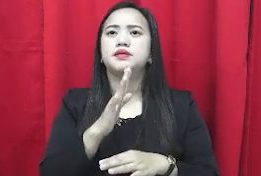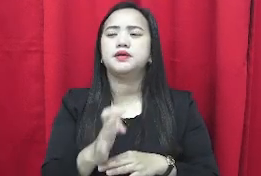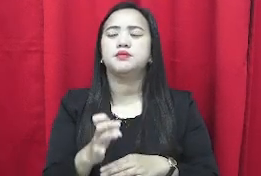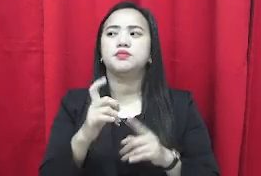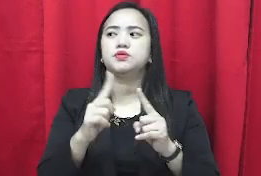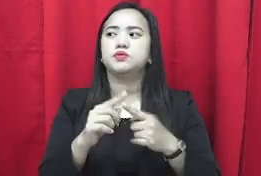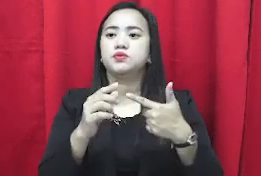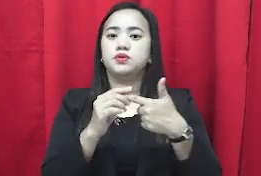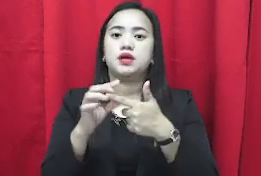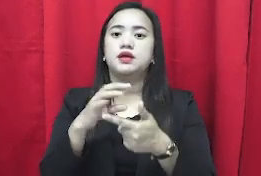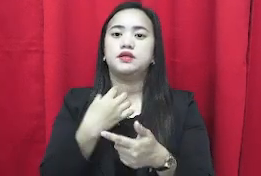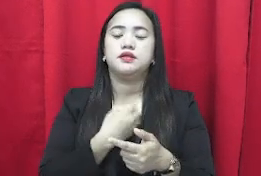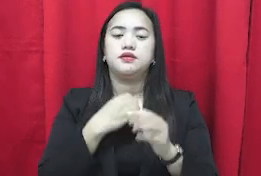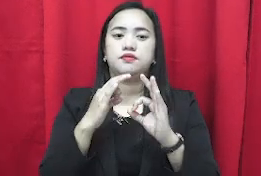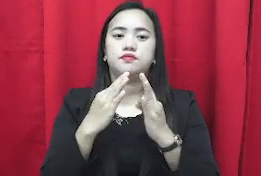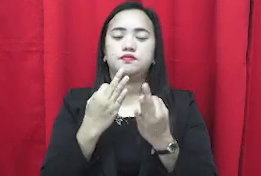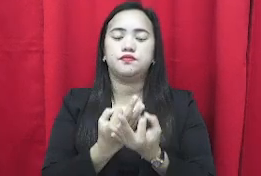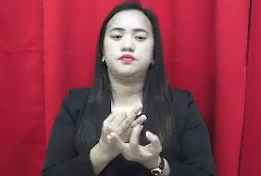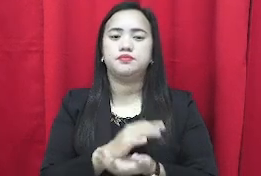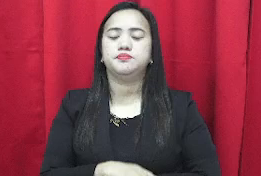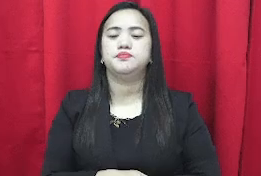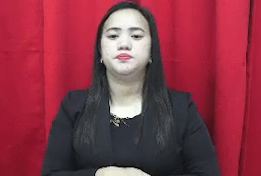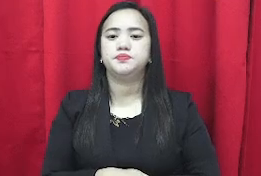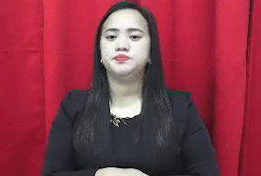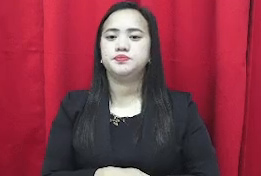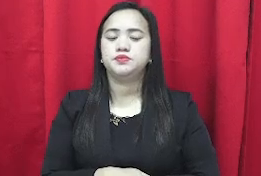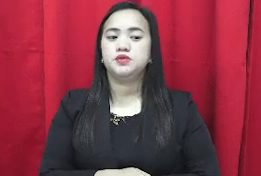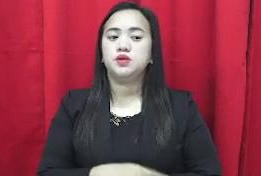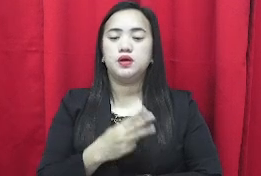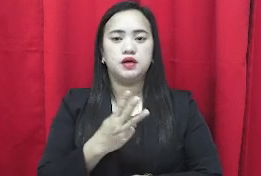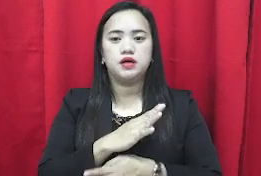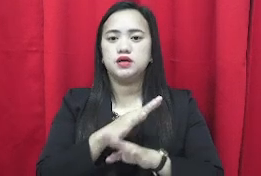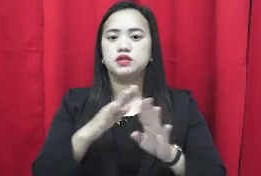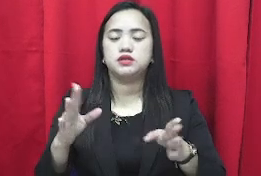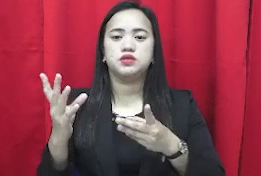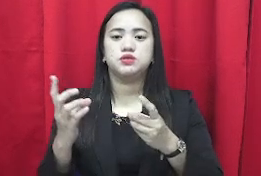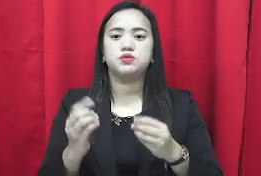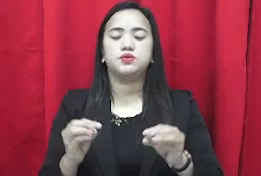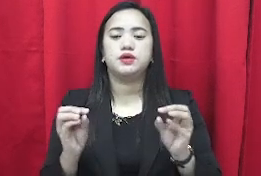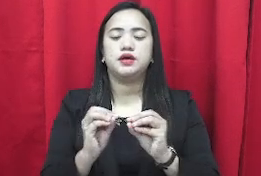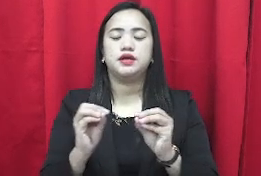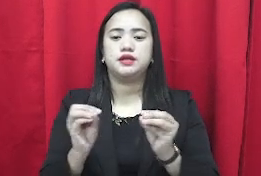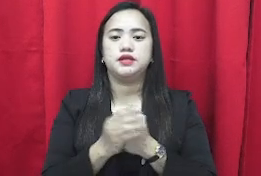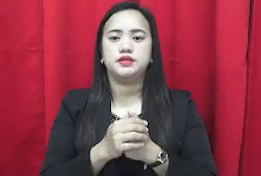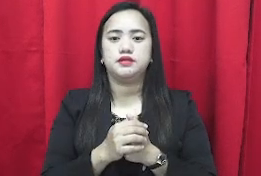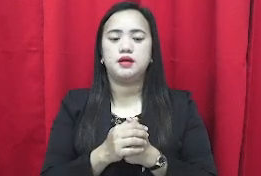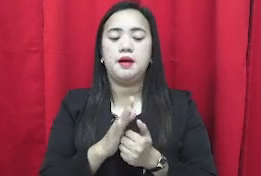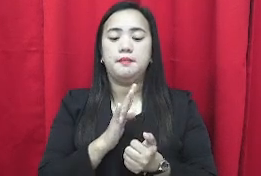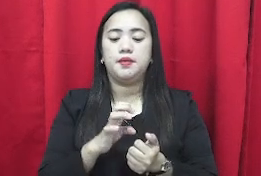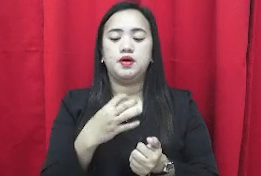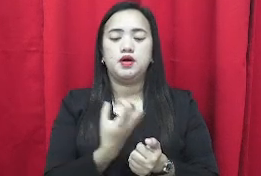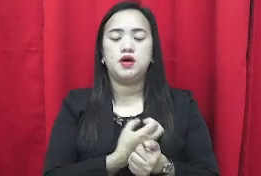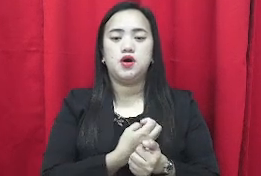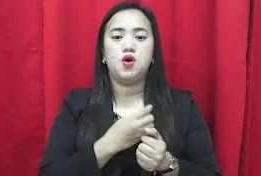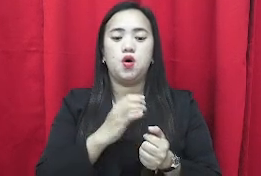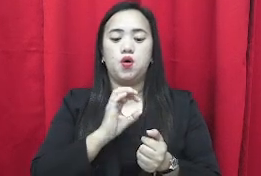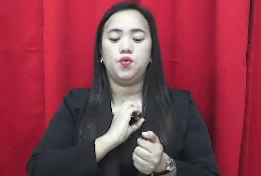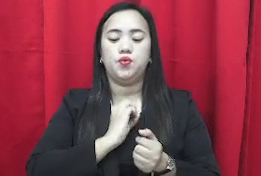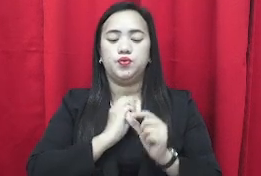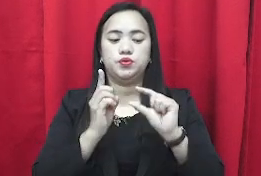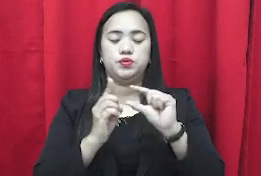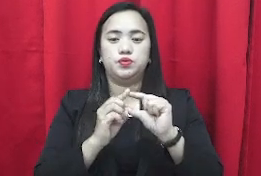just just a quick reminder to all of us We cannot do anything no Wala tayong magagawa by our own will and Power